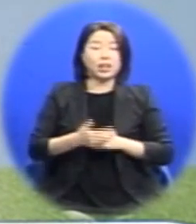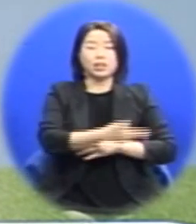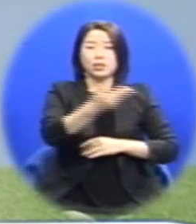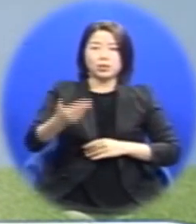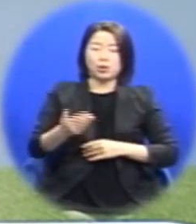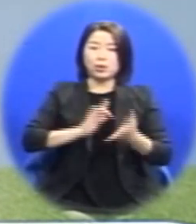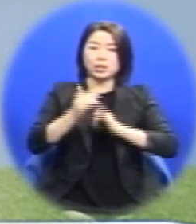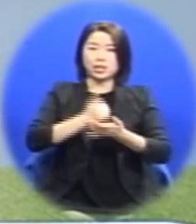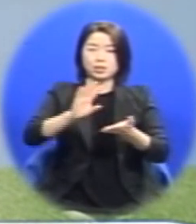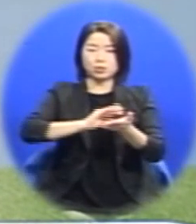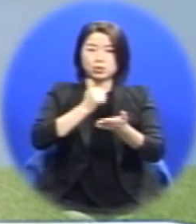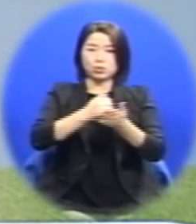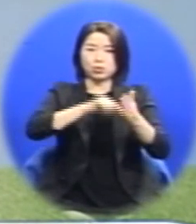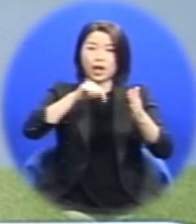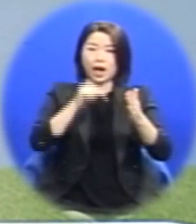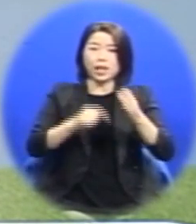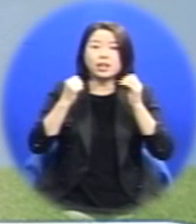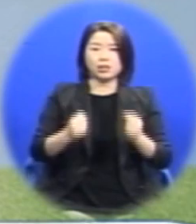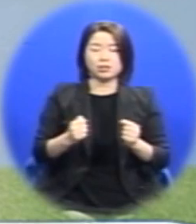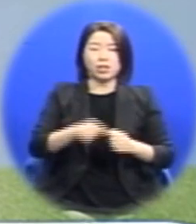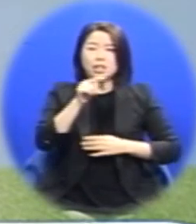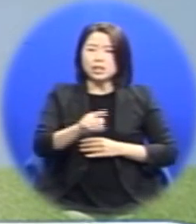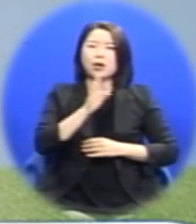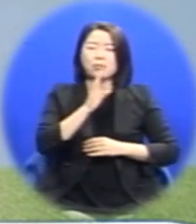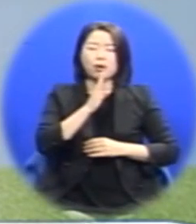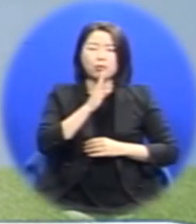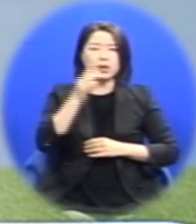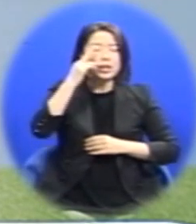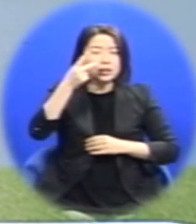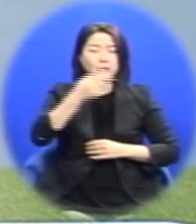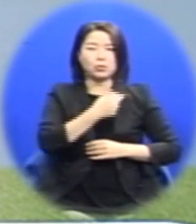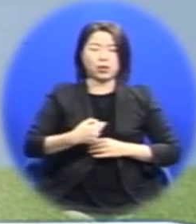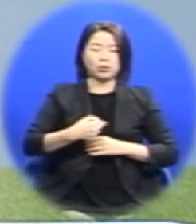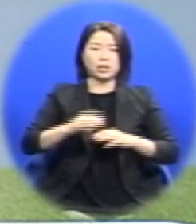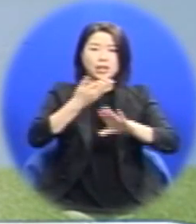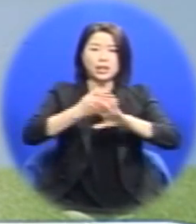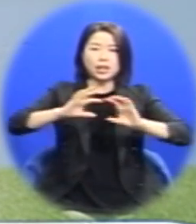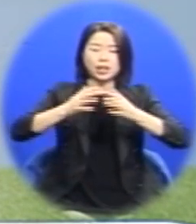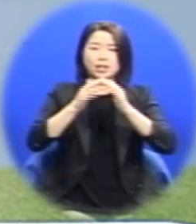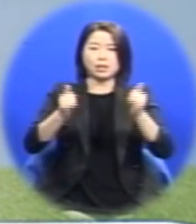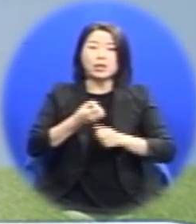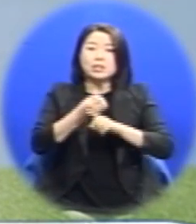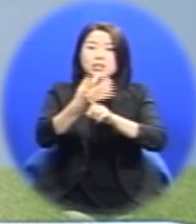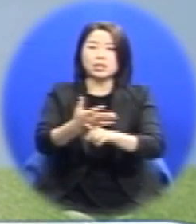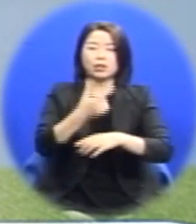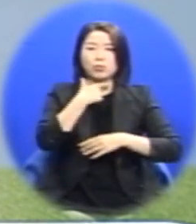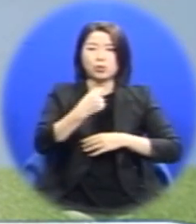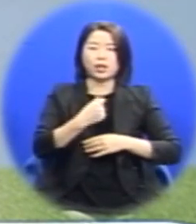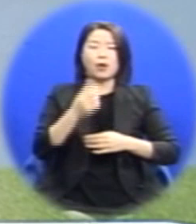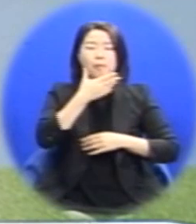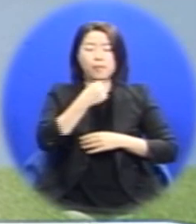여러분, 예수 그리스도가 우리 안에 계신 이것이 바로 사도 바울이 그토록 이방인들에게 전하려고 했던 복음의